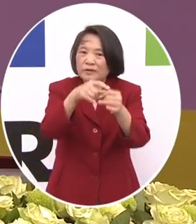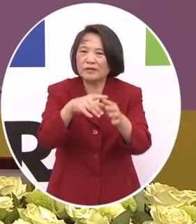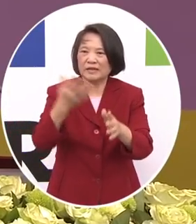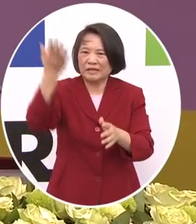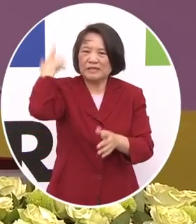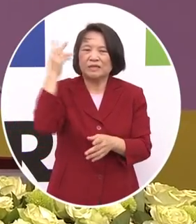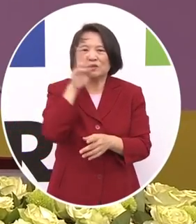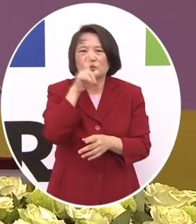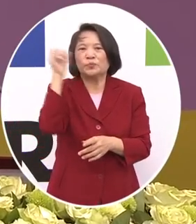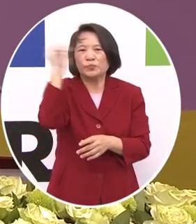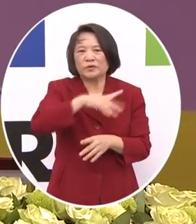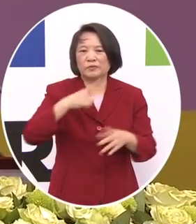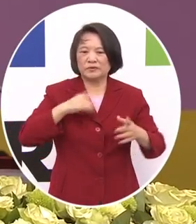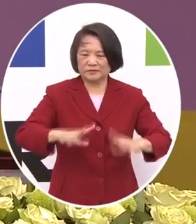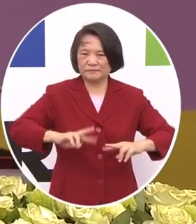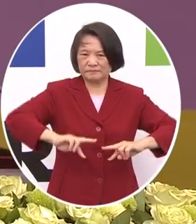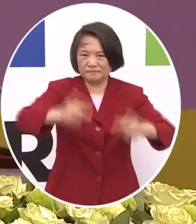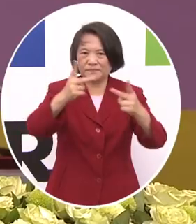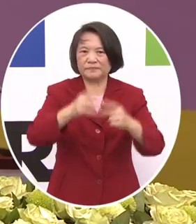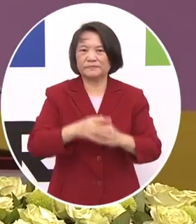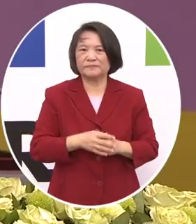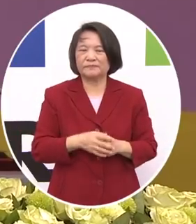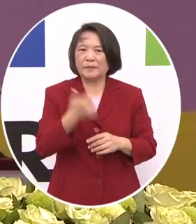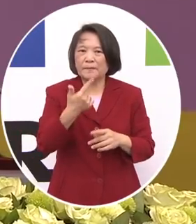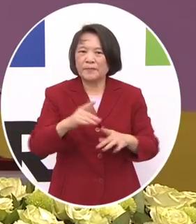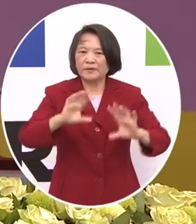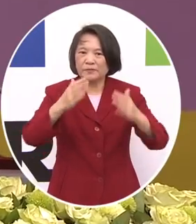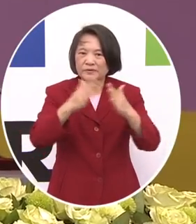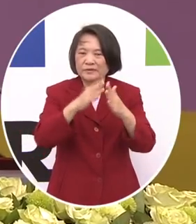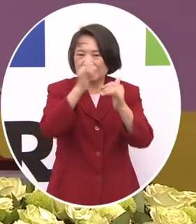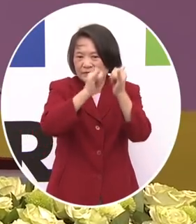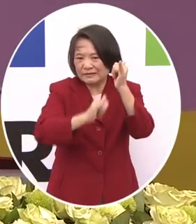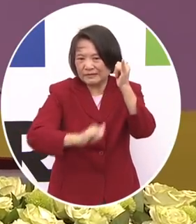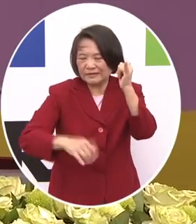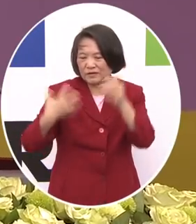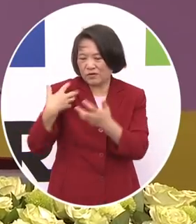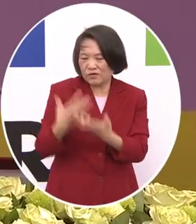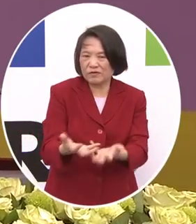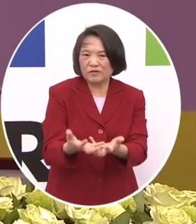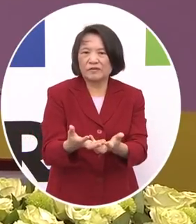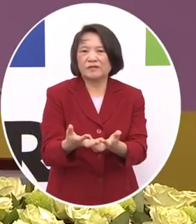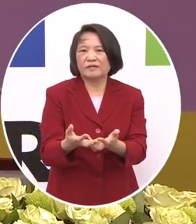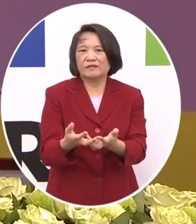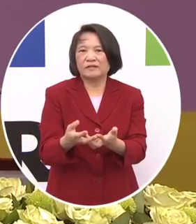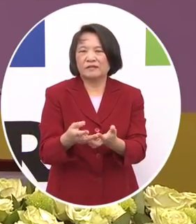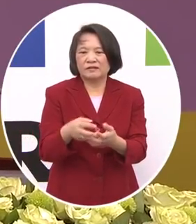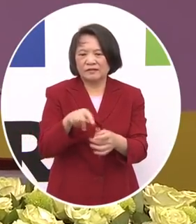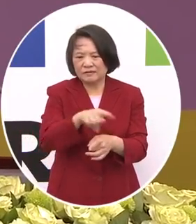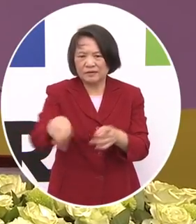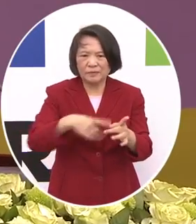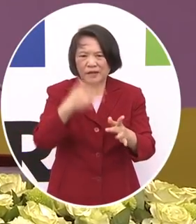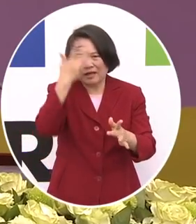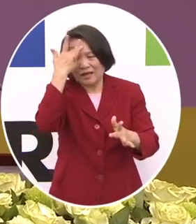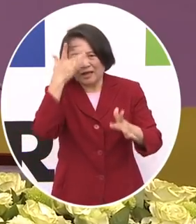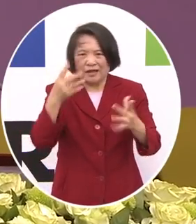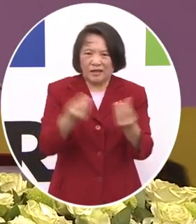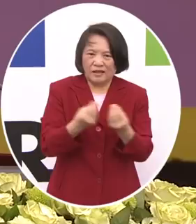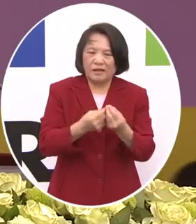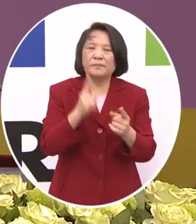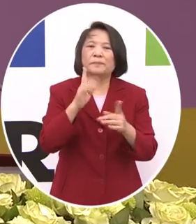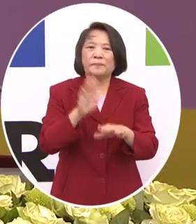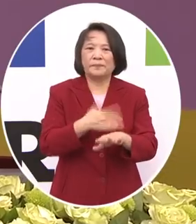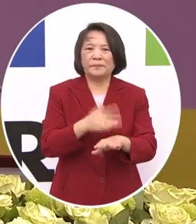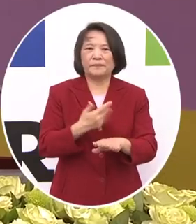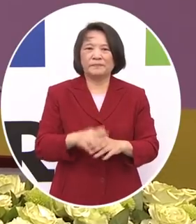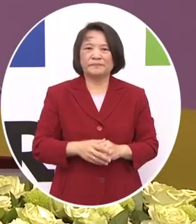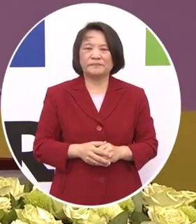错误，让我们把国家交给下一代的时候，不会再有难以承担的包袱。